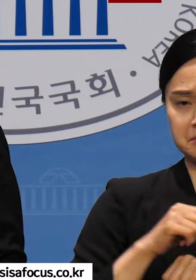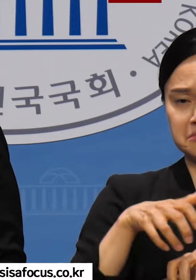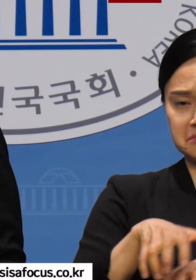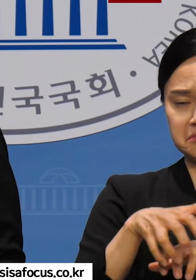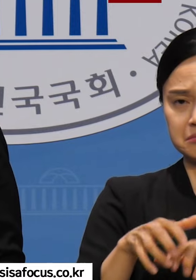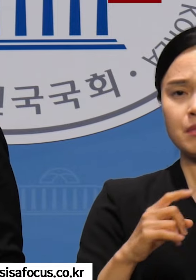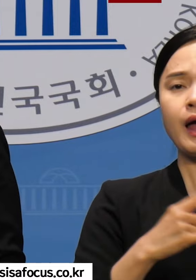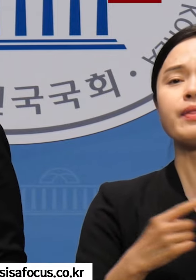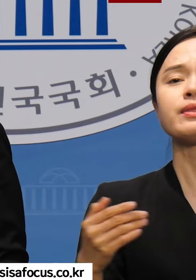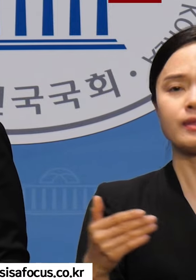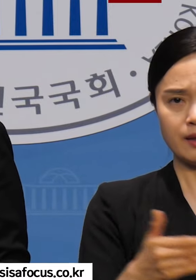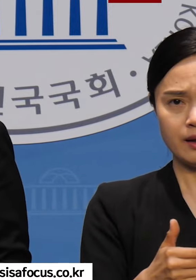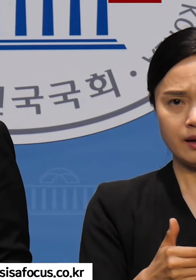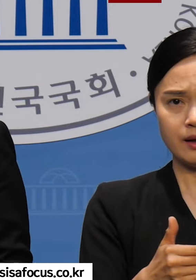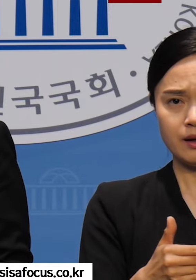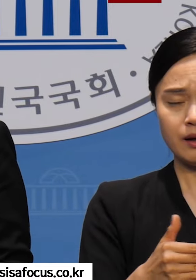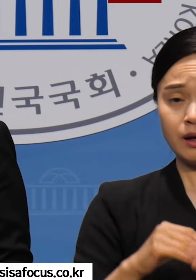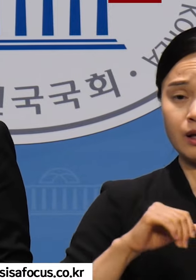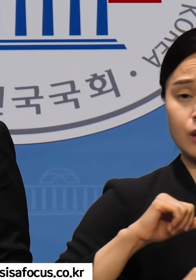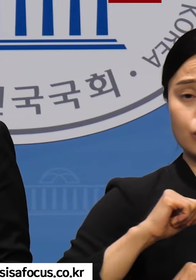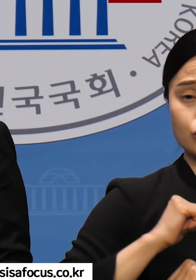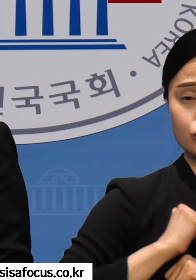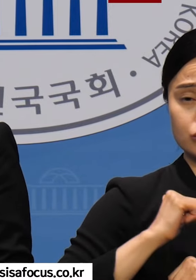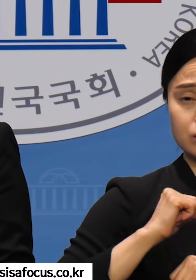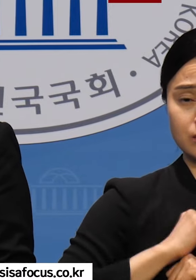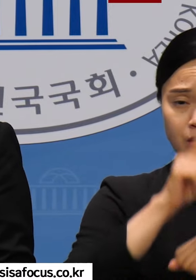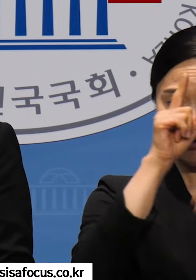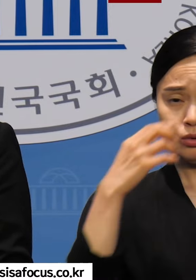방불 등의 자막을 내보냈습니다.